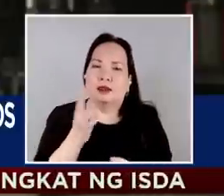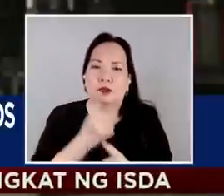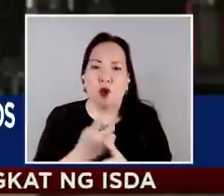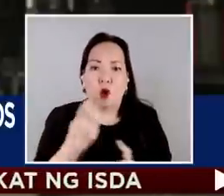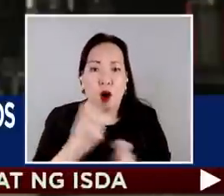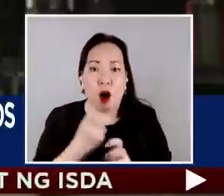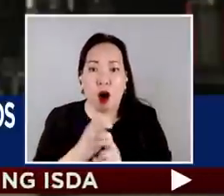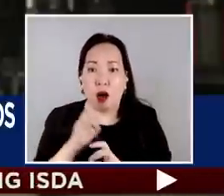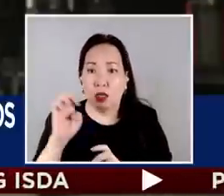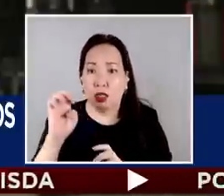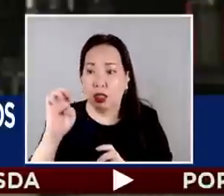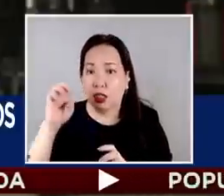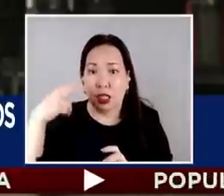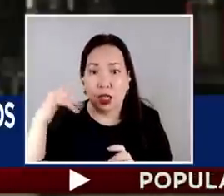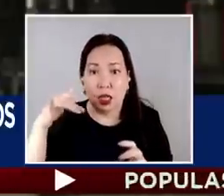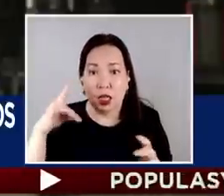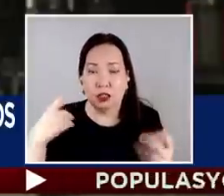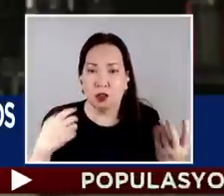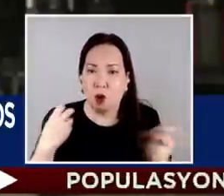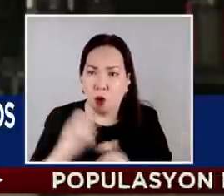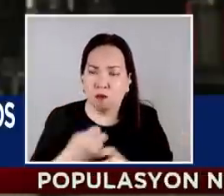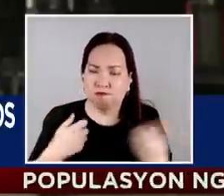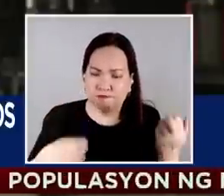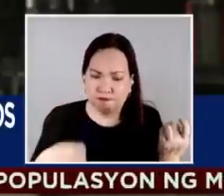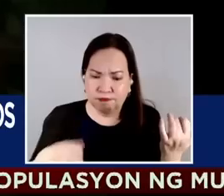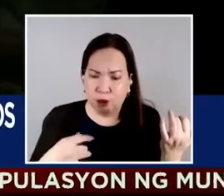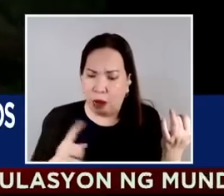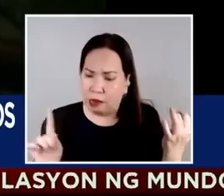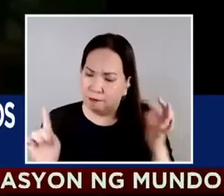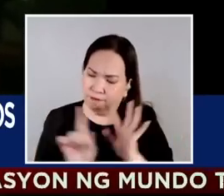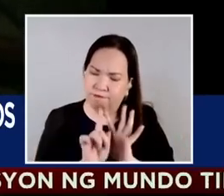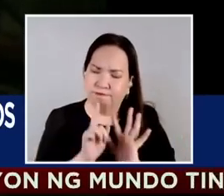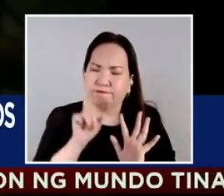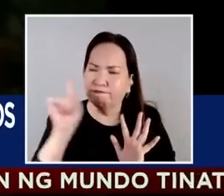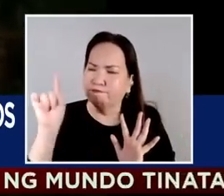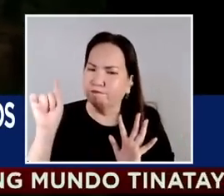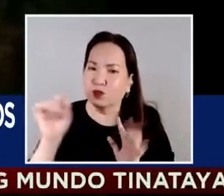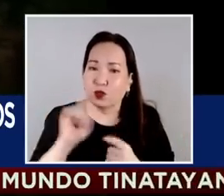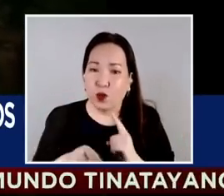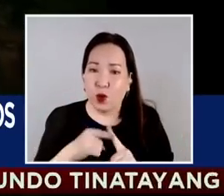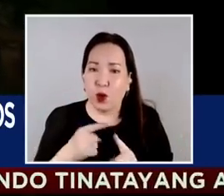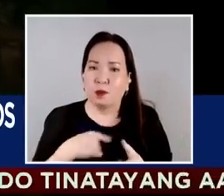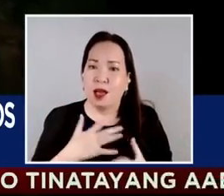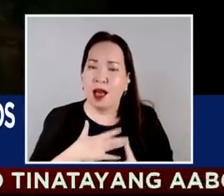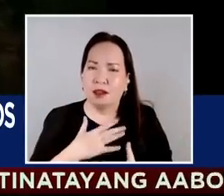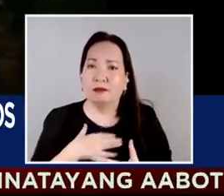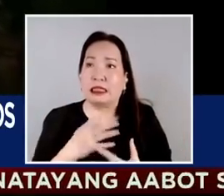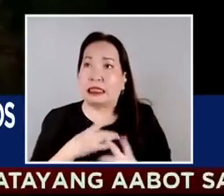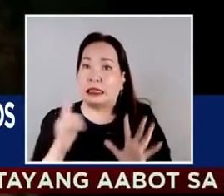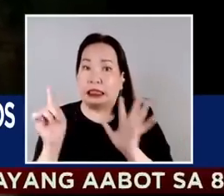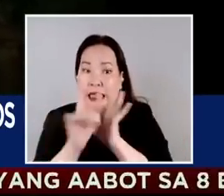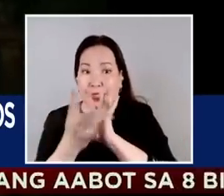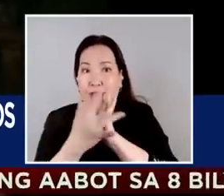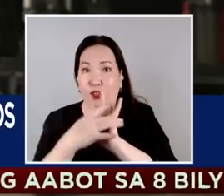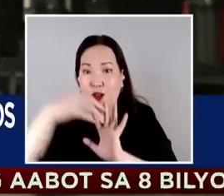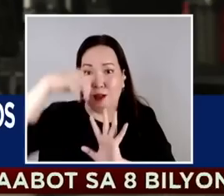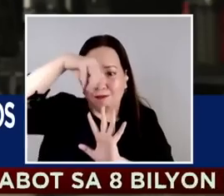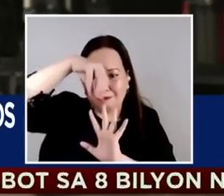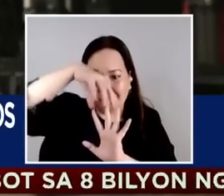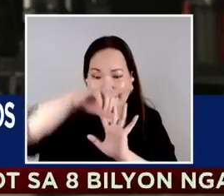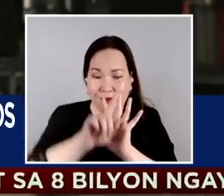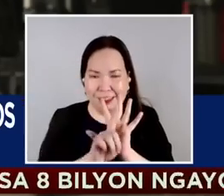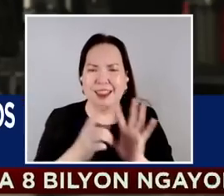kanila na mag-perform at that time dahil nawala yung kaibigan nila. I look forward to watching Francis, to seeing Francis perform again.